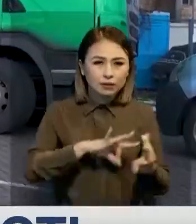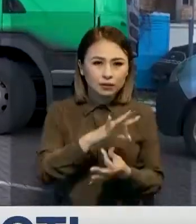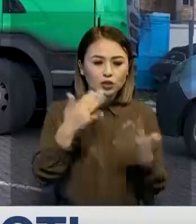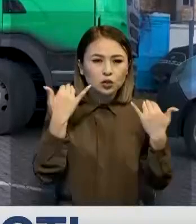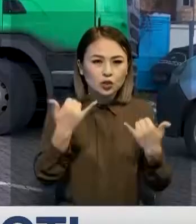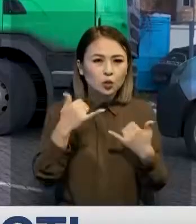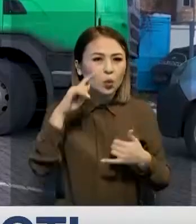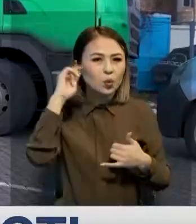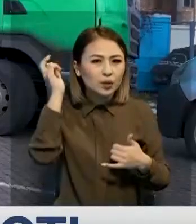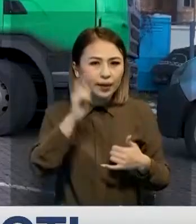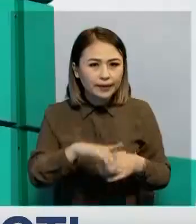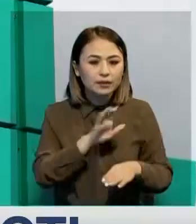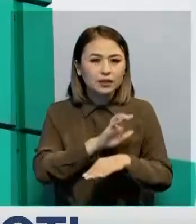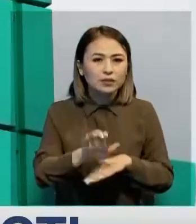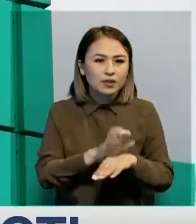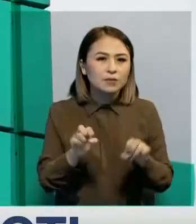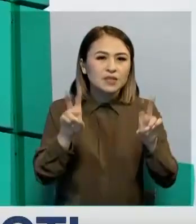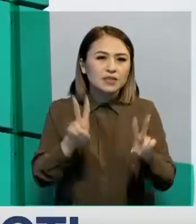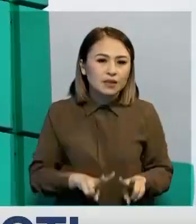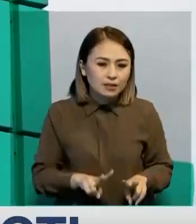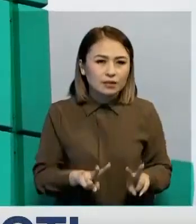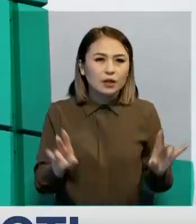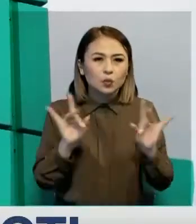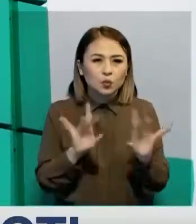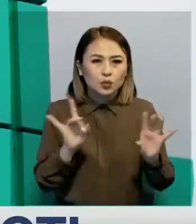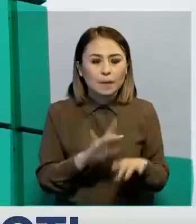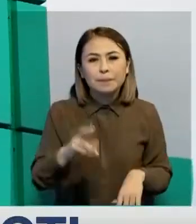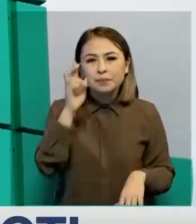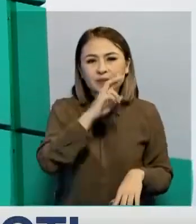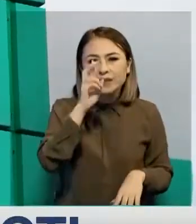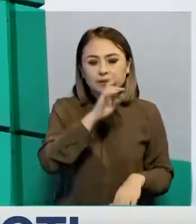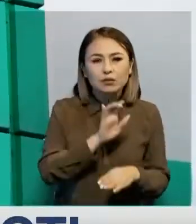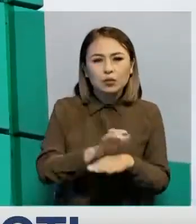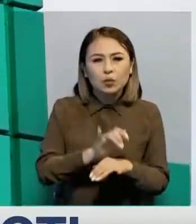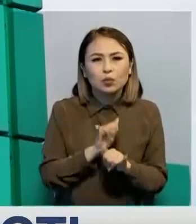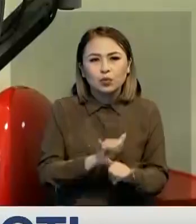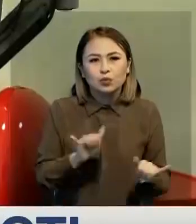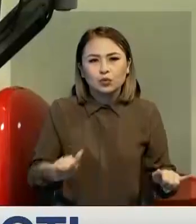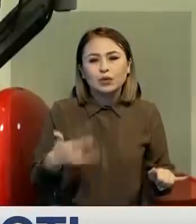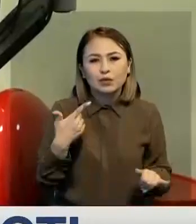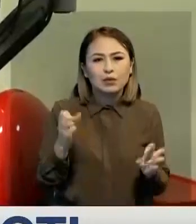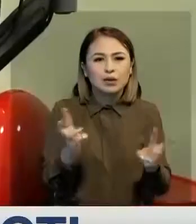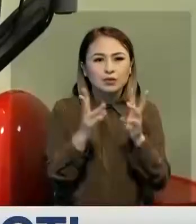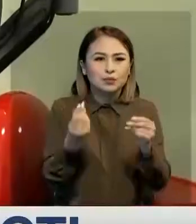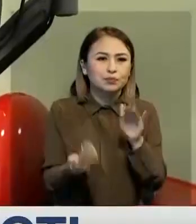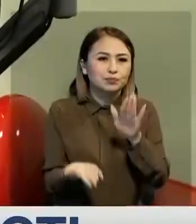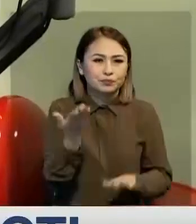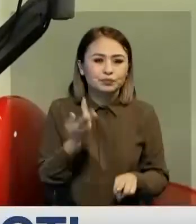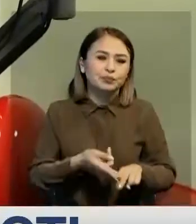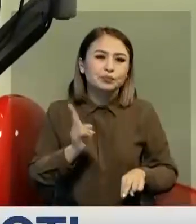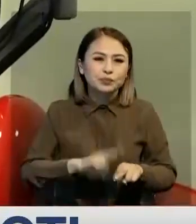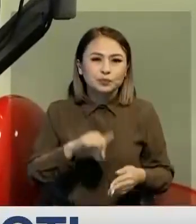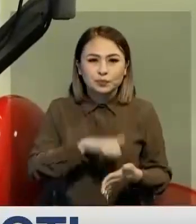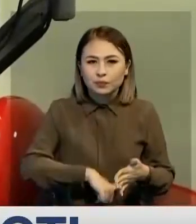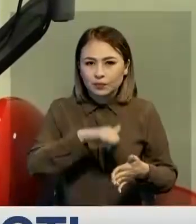мұнай газ нарығының тәуелсіз маманы Александр Сиренко бензин импортының артуына елдегі газ бағасының қымбаттауы әсер етті